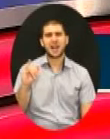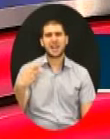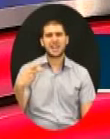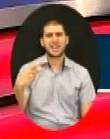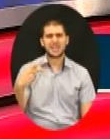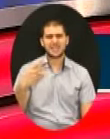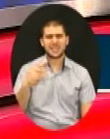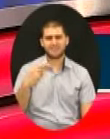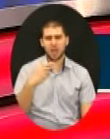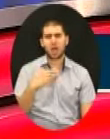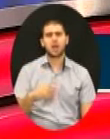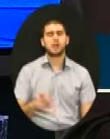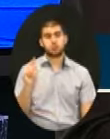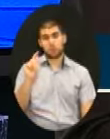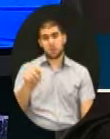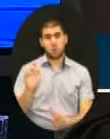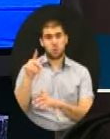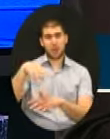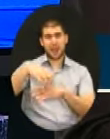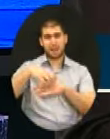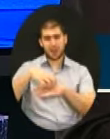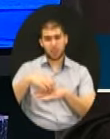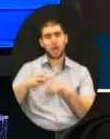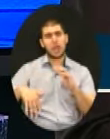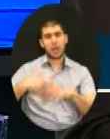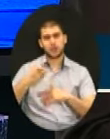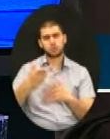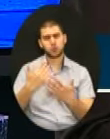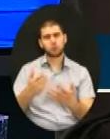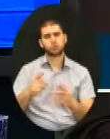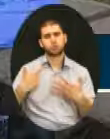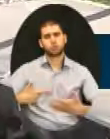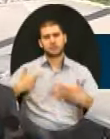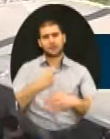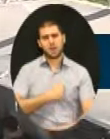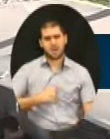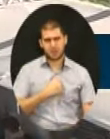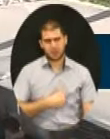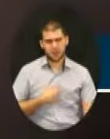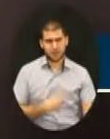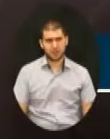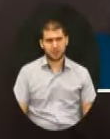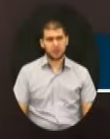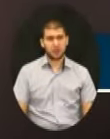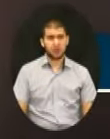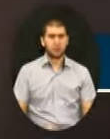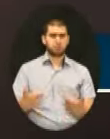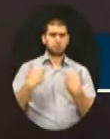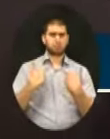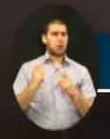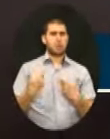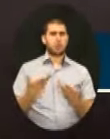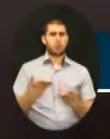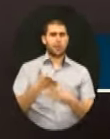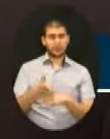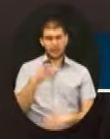אריאל, שבאו לעלות להר הבית, אחרי שהם יושבו שבעה עליה, ולא נתנו לך לעלות להר. אתה